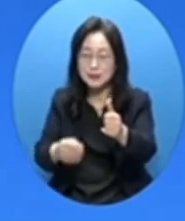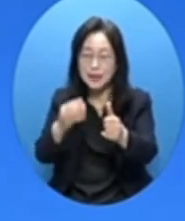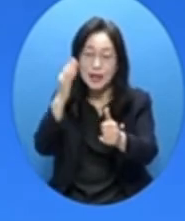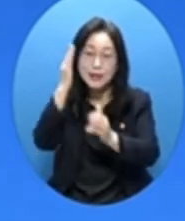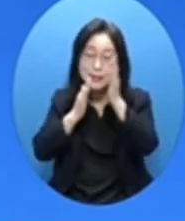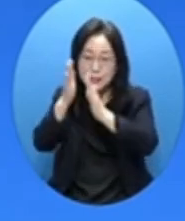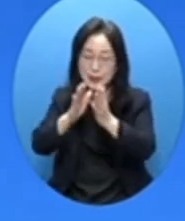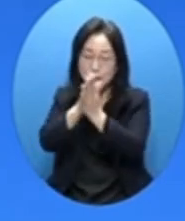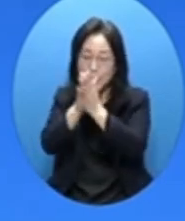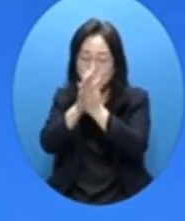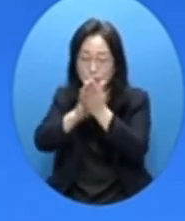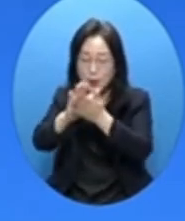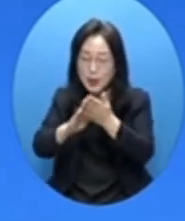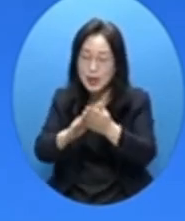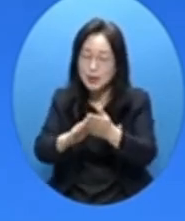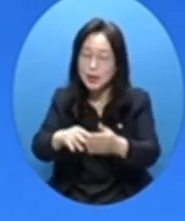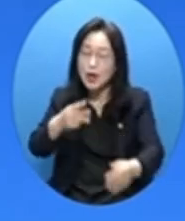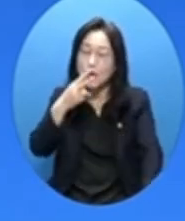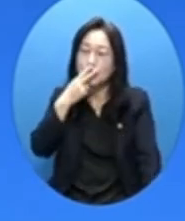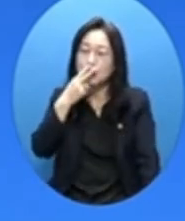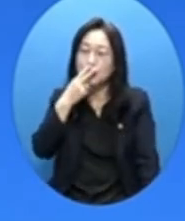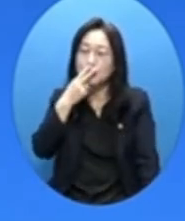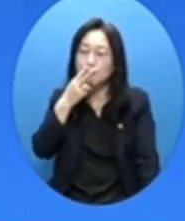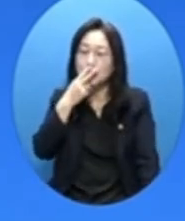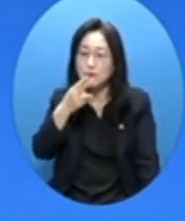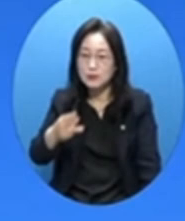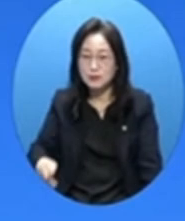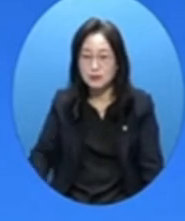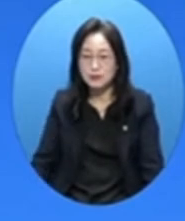잎사귀를 말하고 담배를 피는 것을 배워갖고 담배를